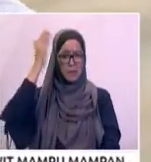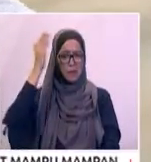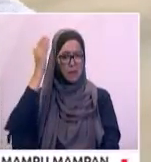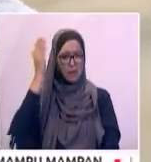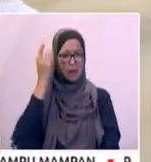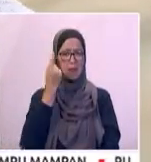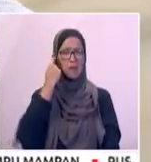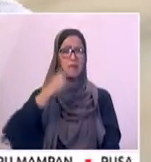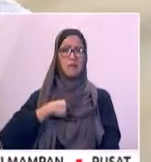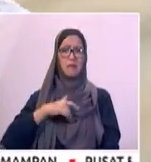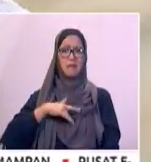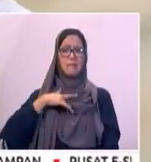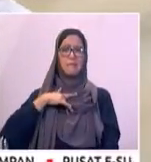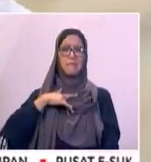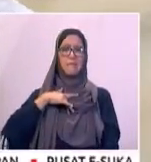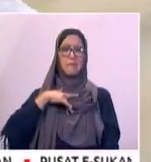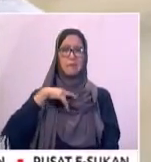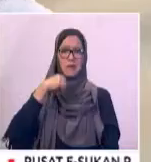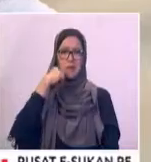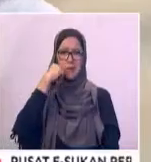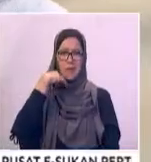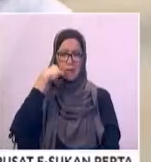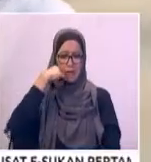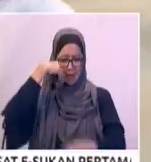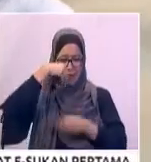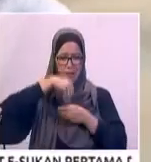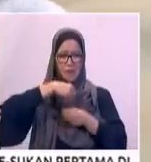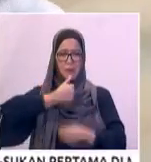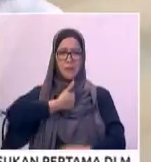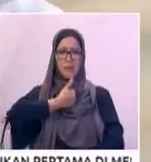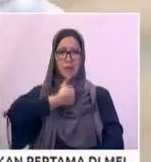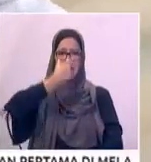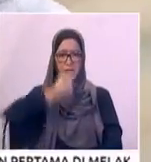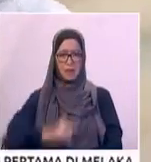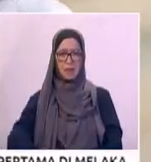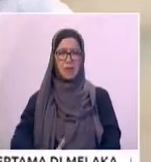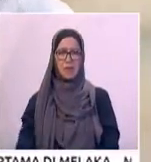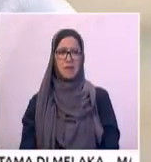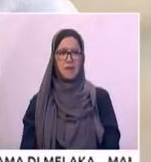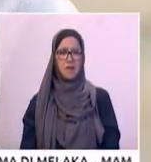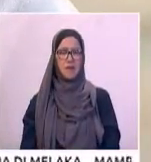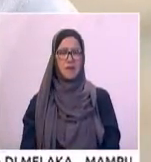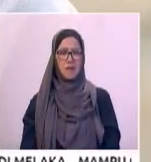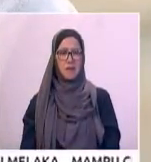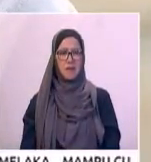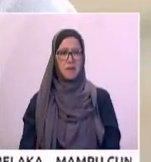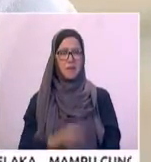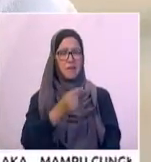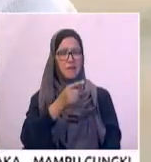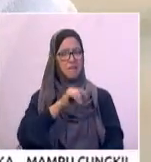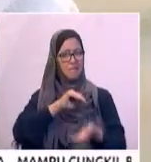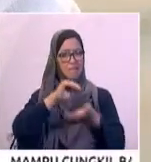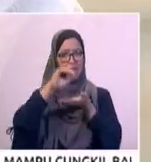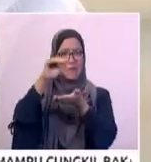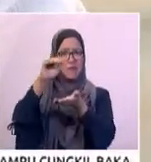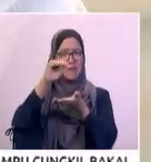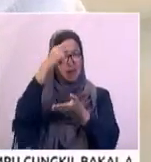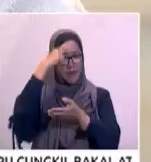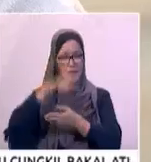rasa insaf ada dekat dalam diri sendiri juga. Okey, dan ucapan kepada ahli keluarga di Malaysia sempena